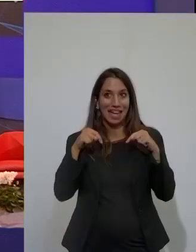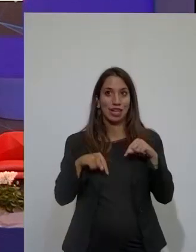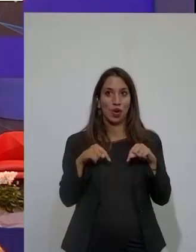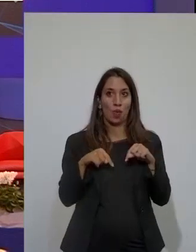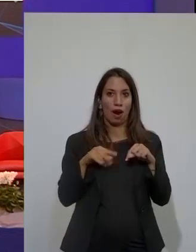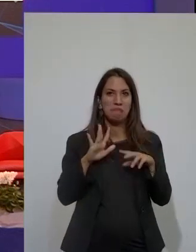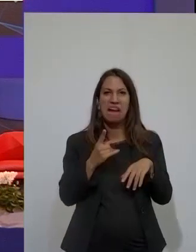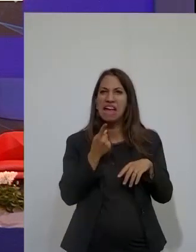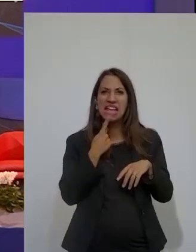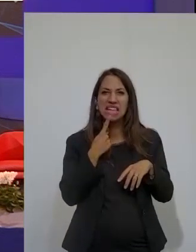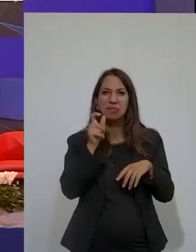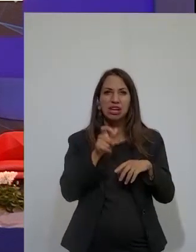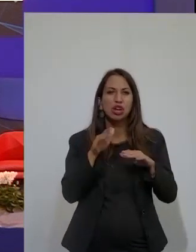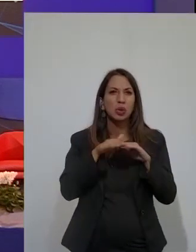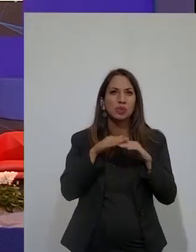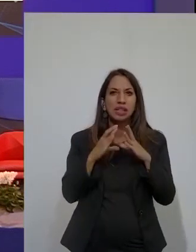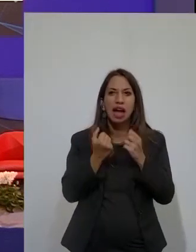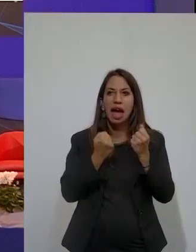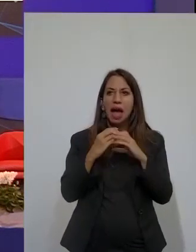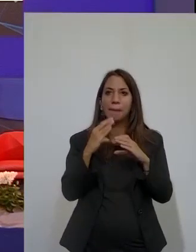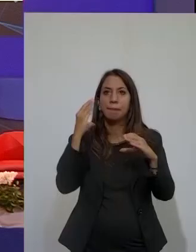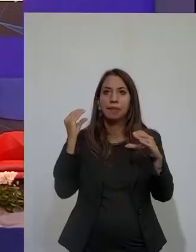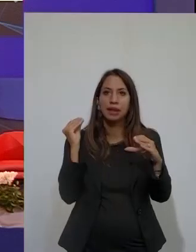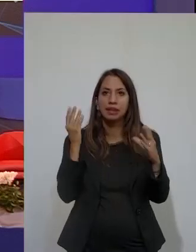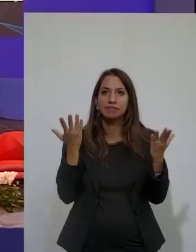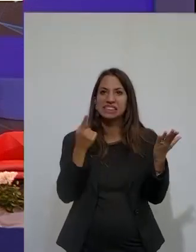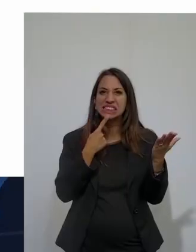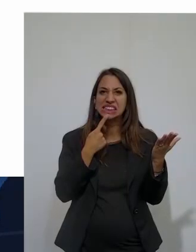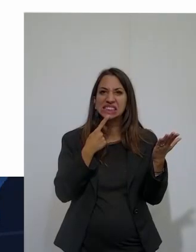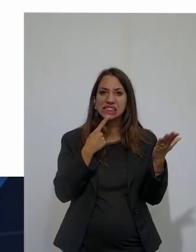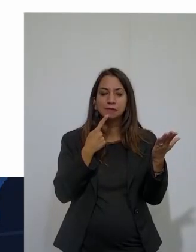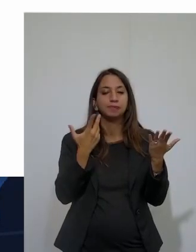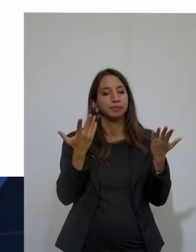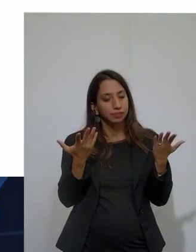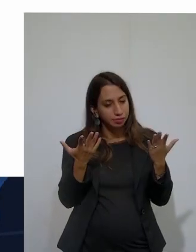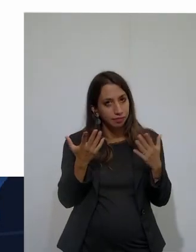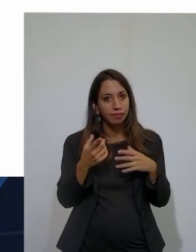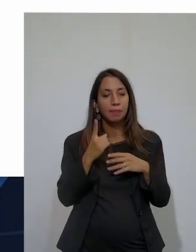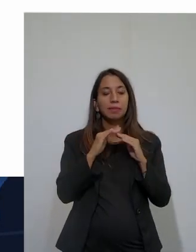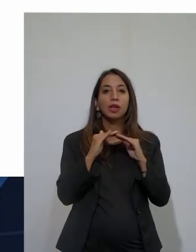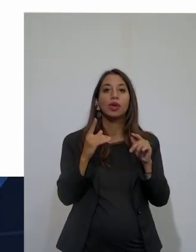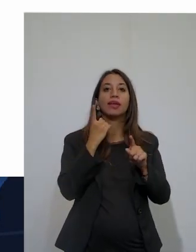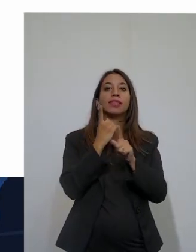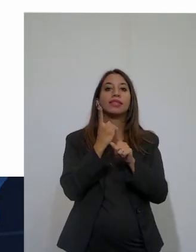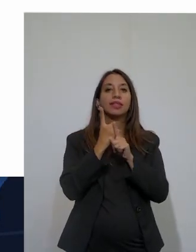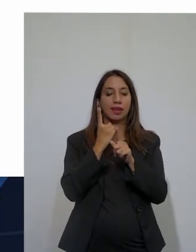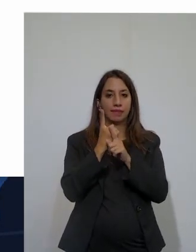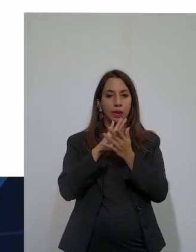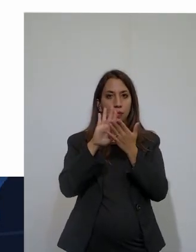questi camperisti? Che persone sono? Allora, intanto dobbiamo sgombrare il